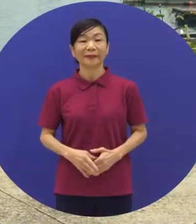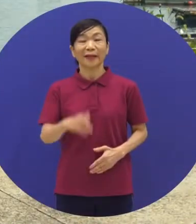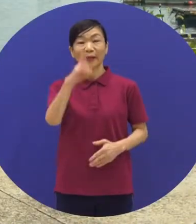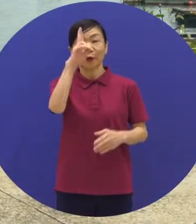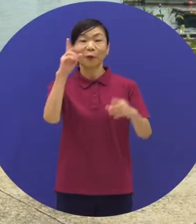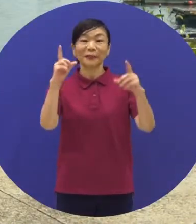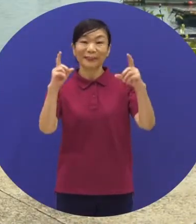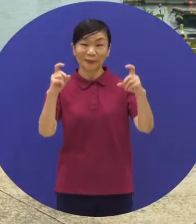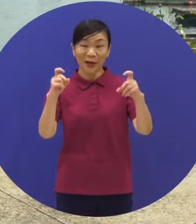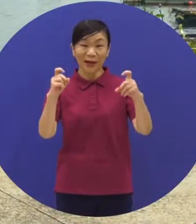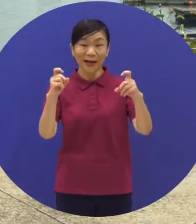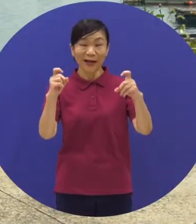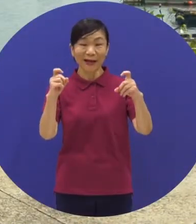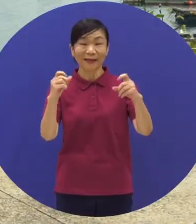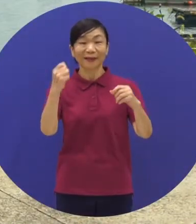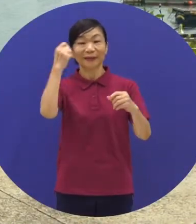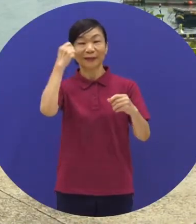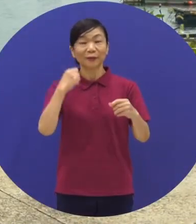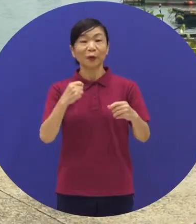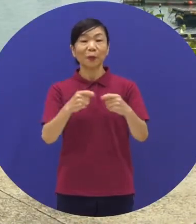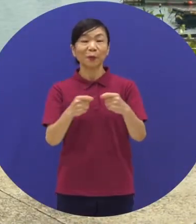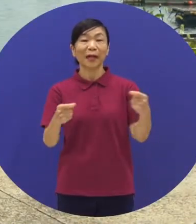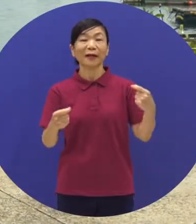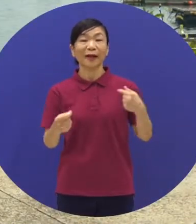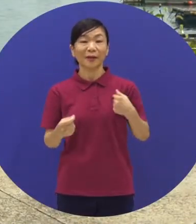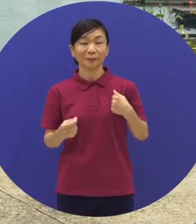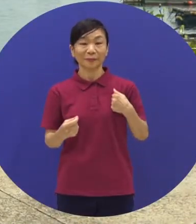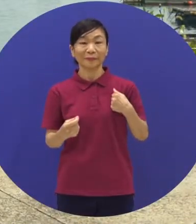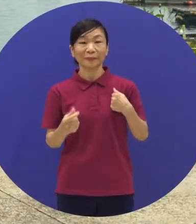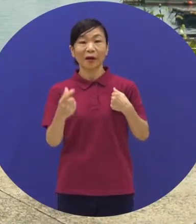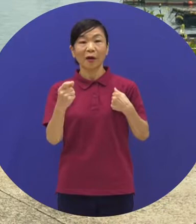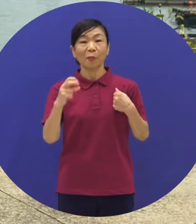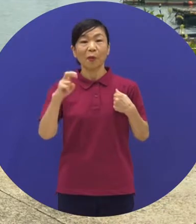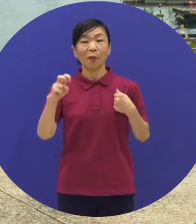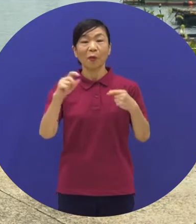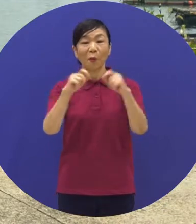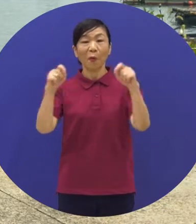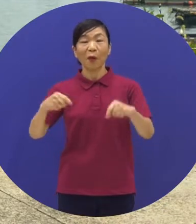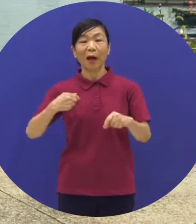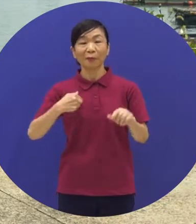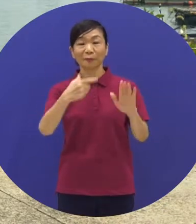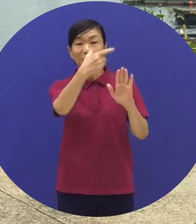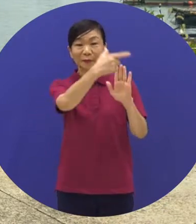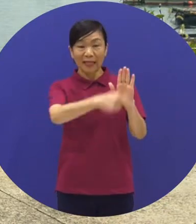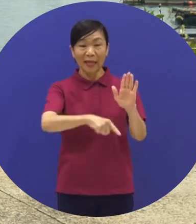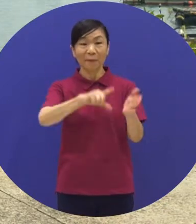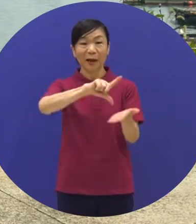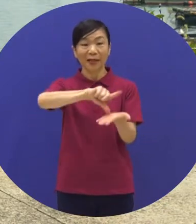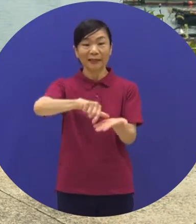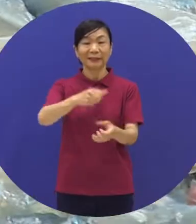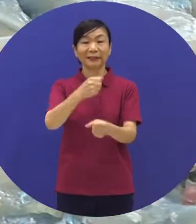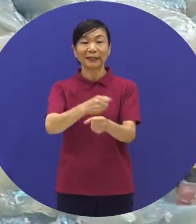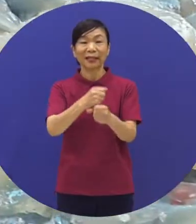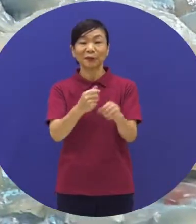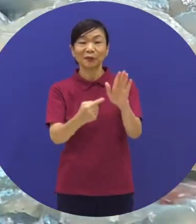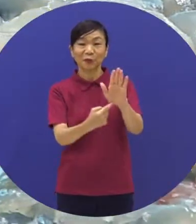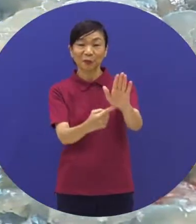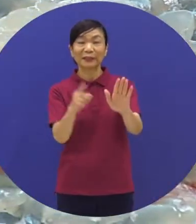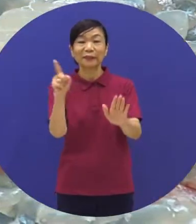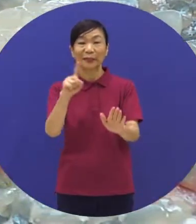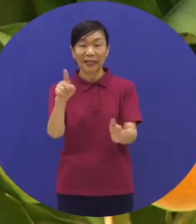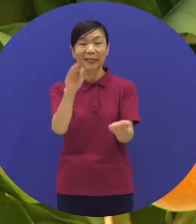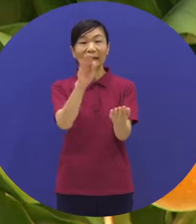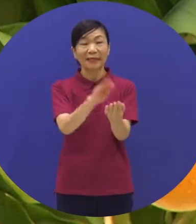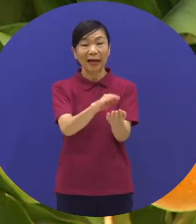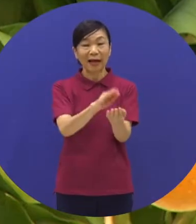皆さんこんにちは、佐世保市長の友永です。 レポーターの諸岡直子です。今回は今こそ地産地